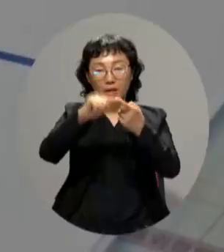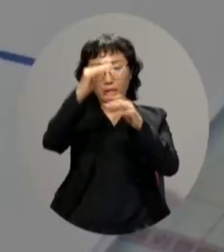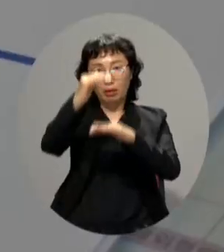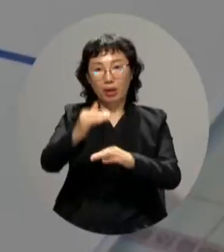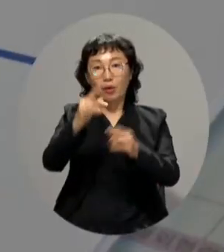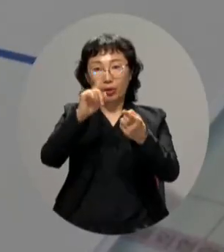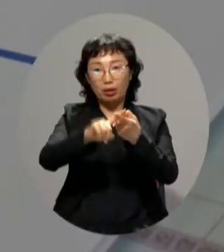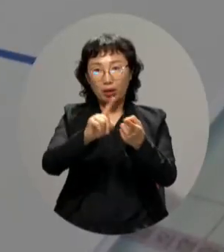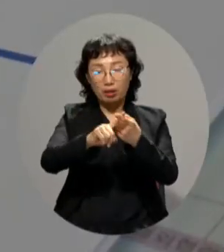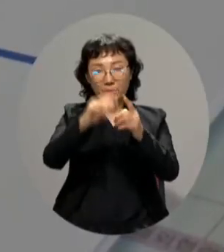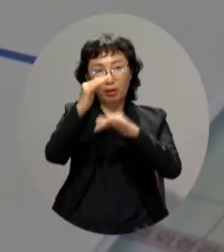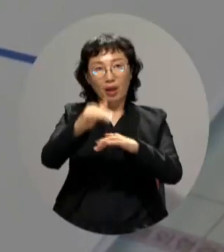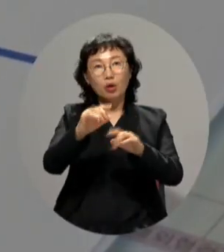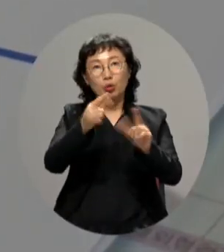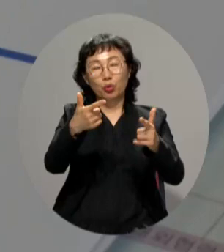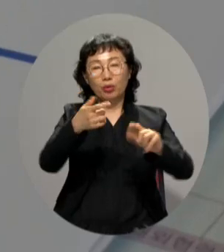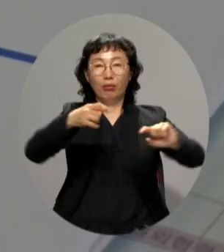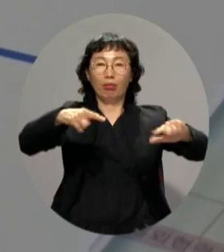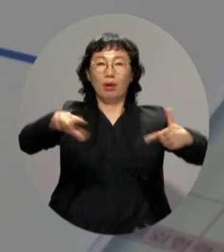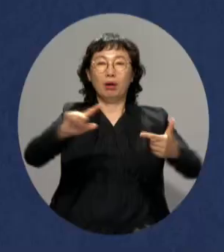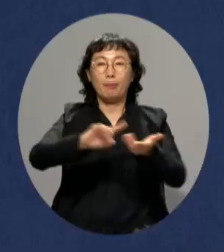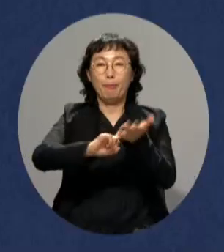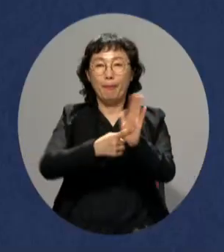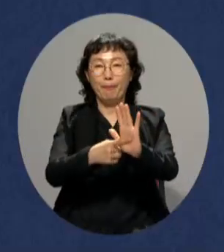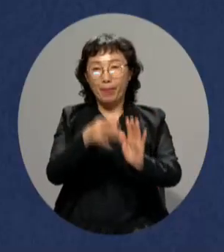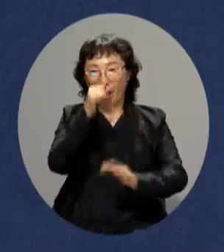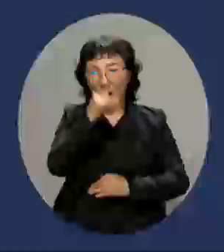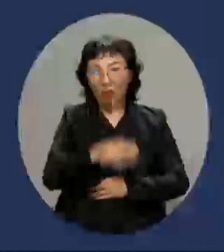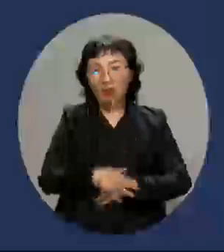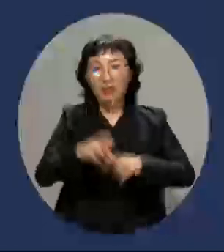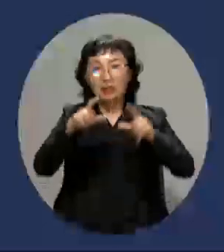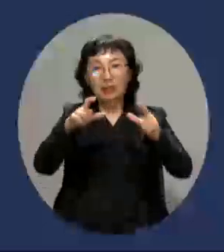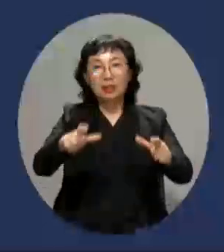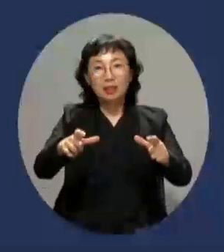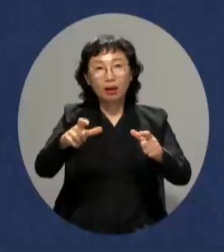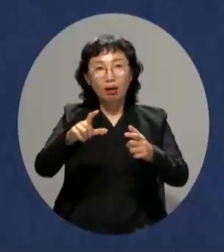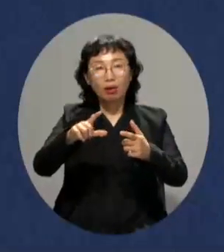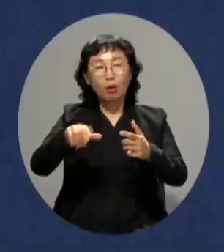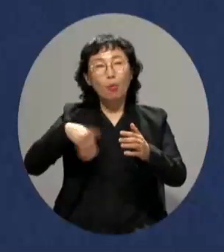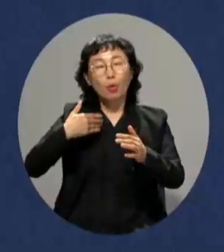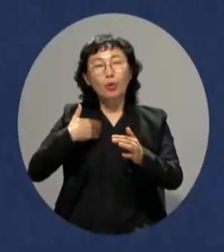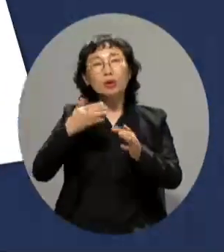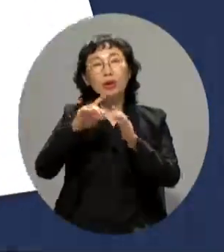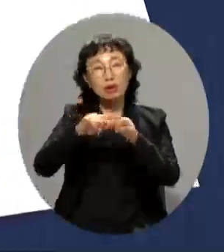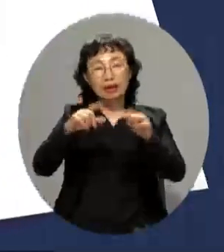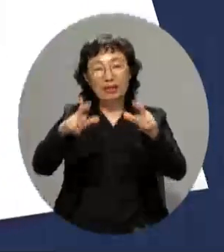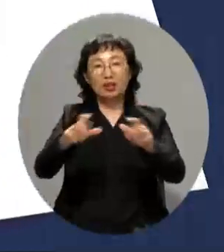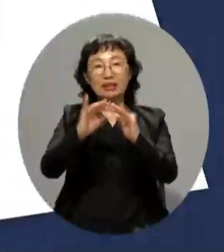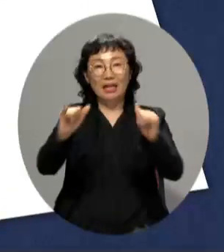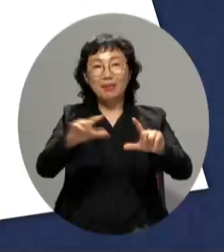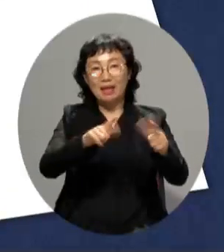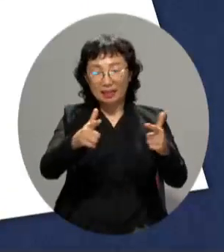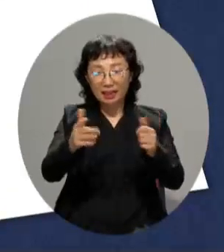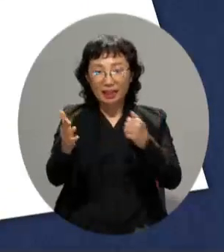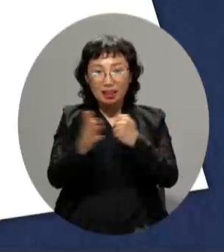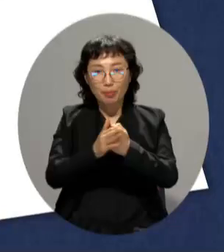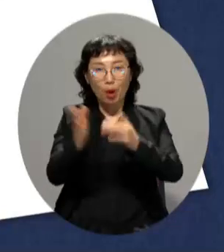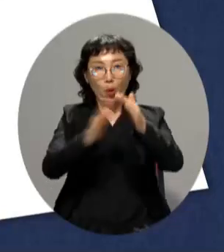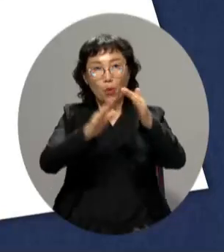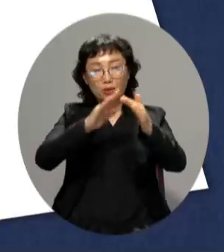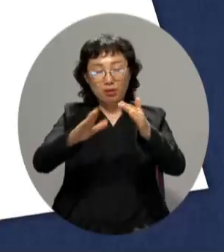보고서에 담긴 내용은 전혀 딴판입니다. 지역을 모른다는 비판은 지역민이 아니라 공정하고